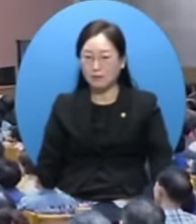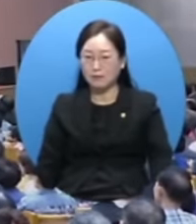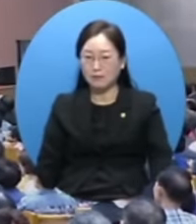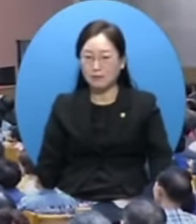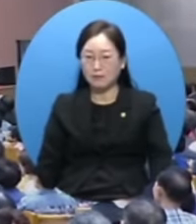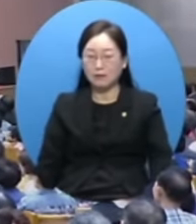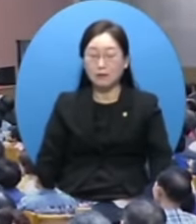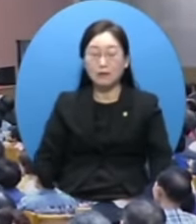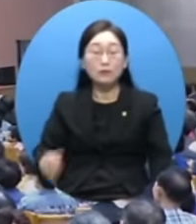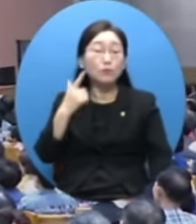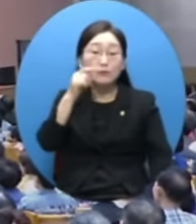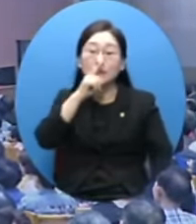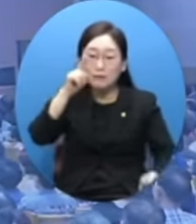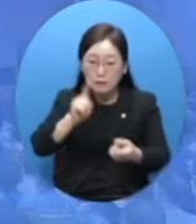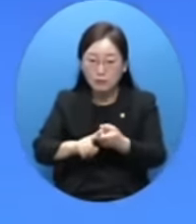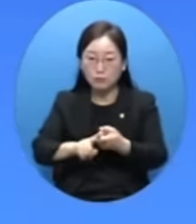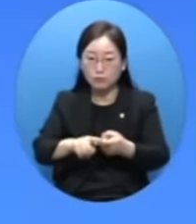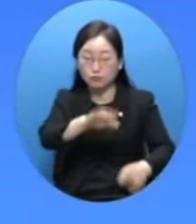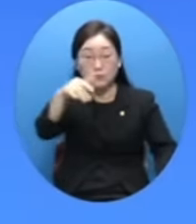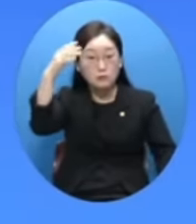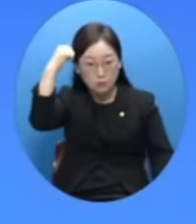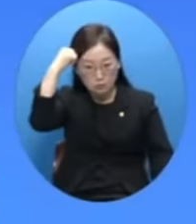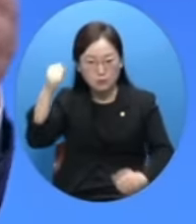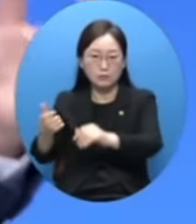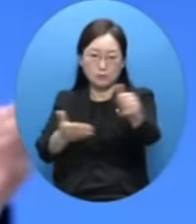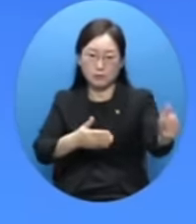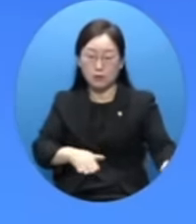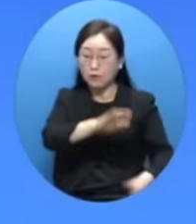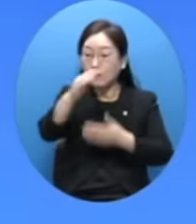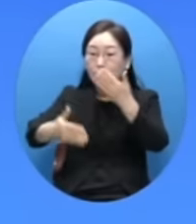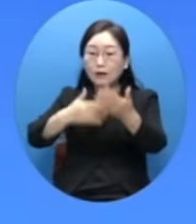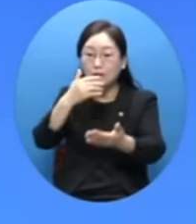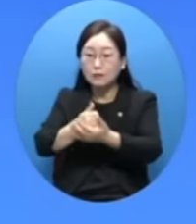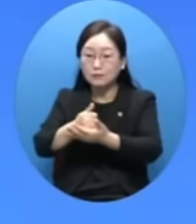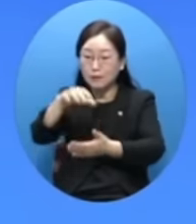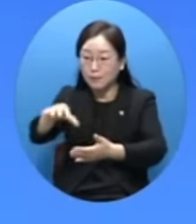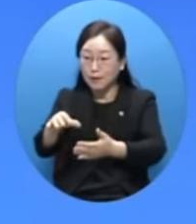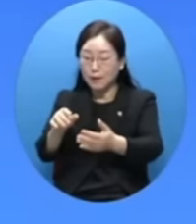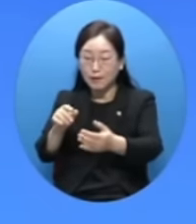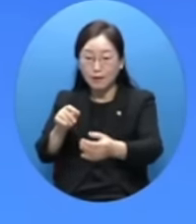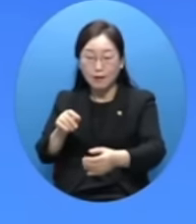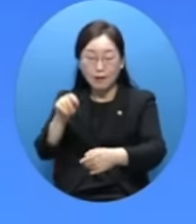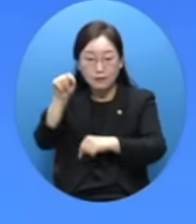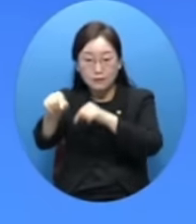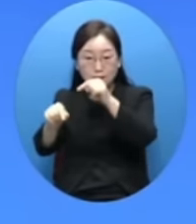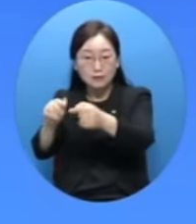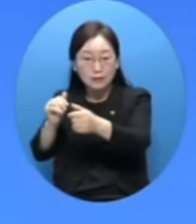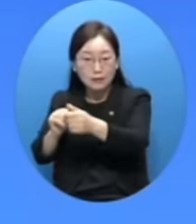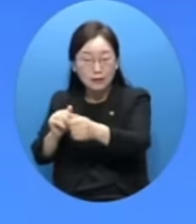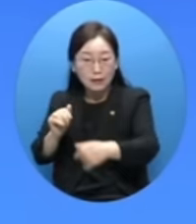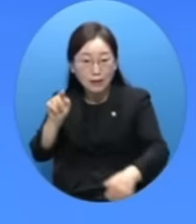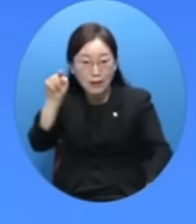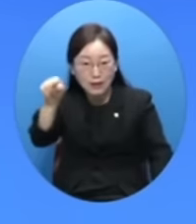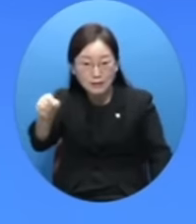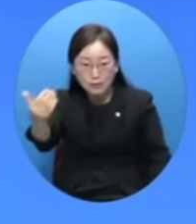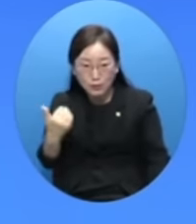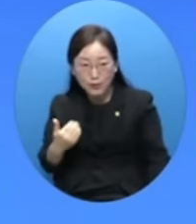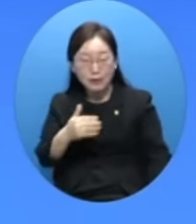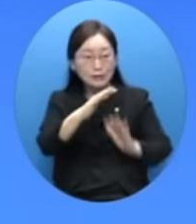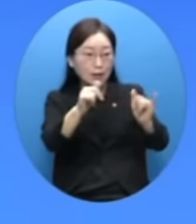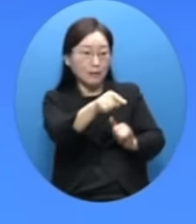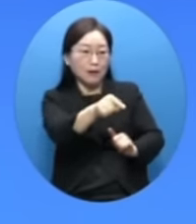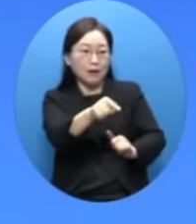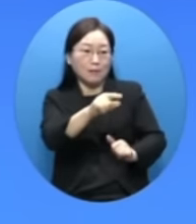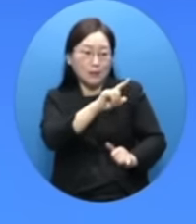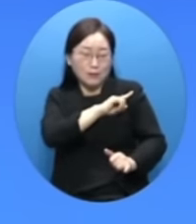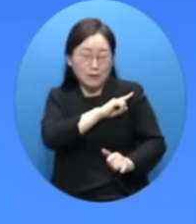이 목사님의 말씀을 우리가 기억해야 됩니다. 우리가 하나님께 나가기 전에 먼저 사람들에게 뭔가를 기대하고